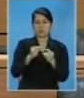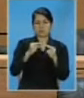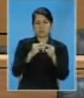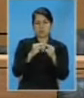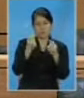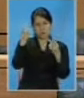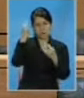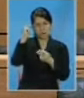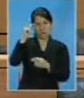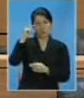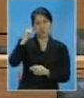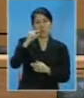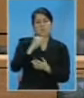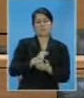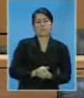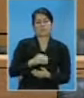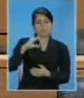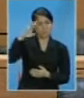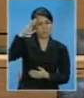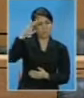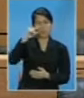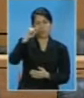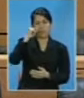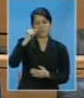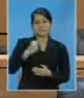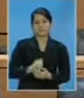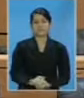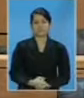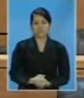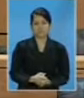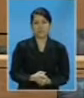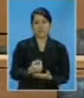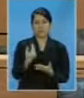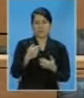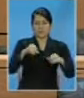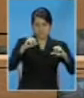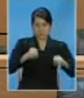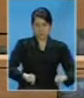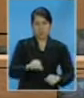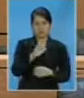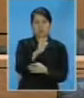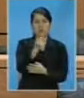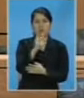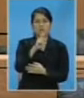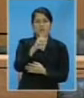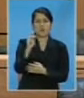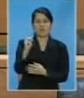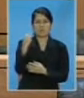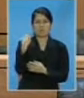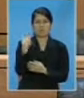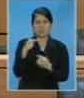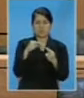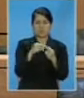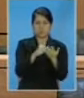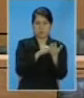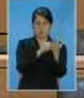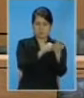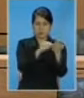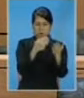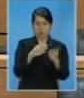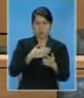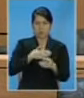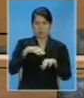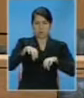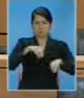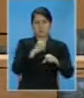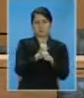ท์ถามว่าเมื่อเป็นมติของคณะรัฐมนตรีเมื่อมีการหยิบยกขึ้นมาถามว่าต้องทำไหมครับก็ต้องทำสิครับถามว่ามีความจำเป็นไห